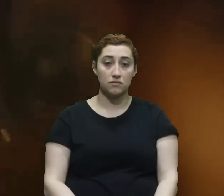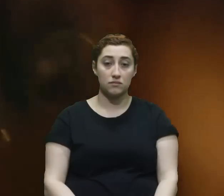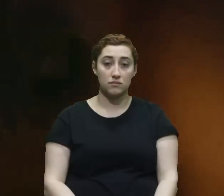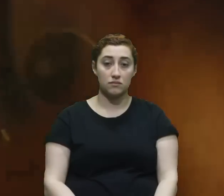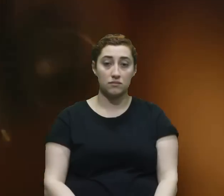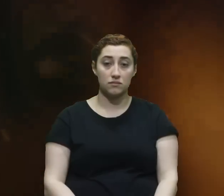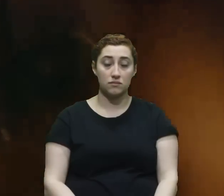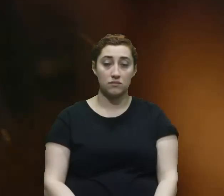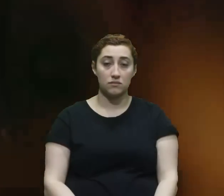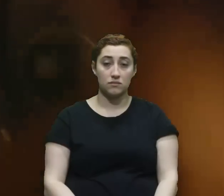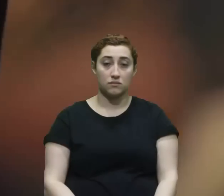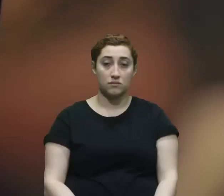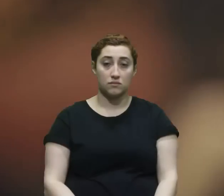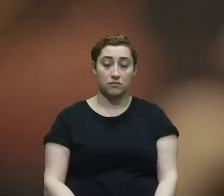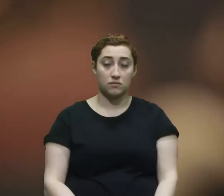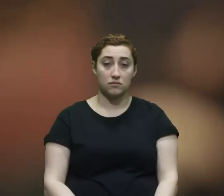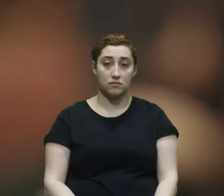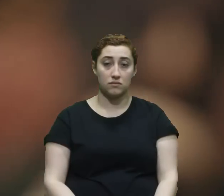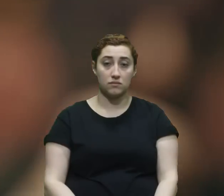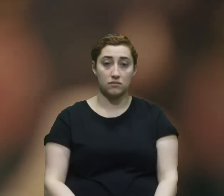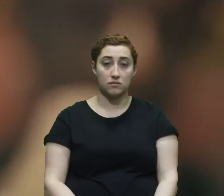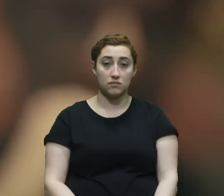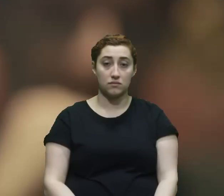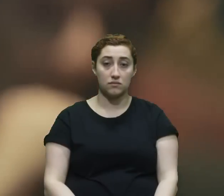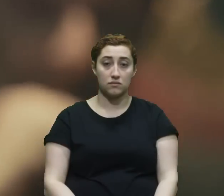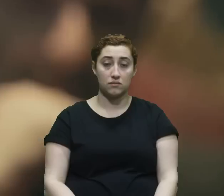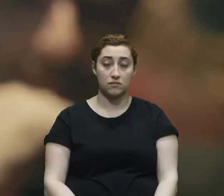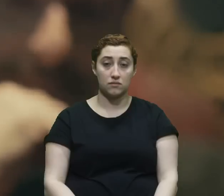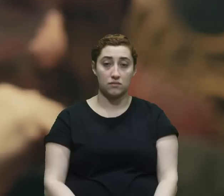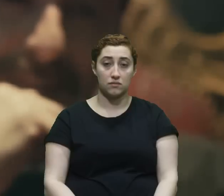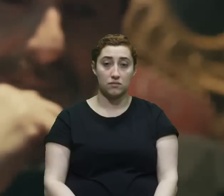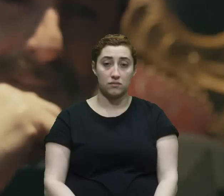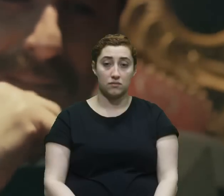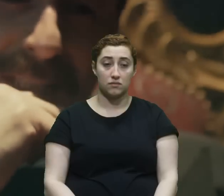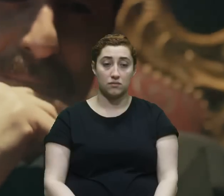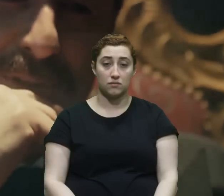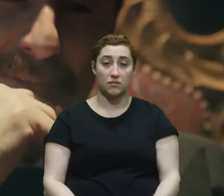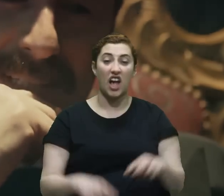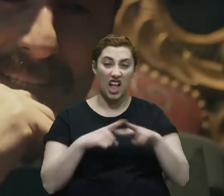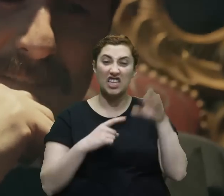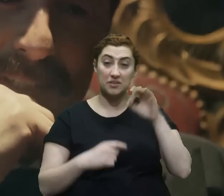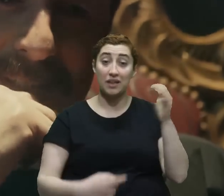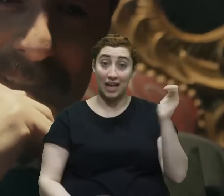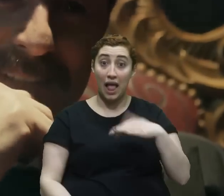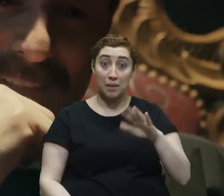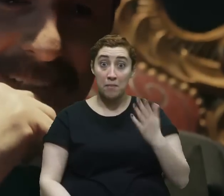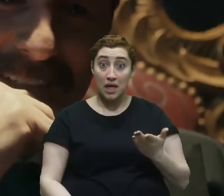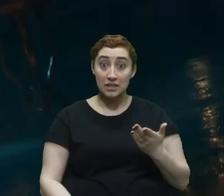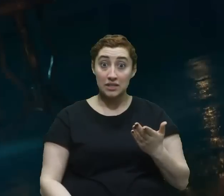Çatlar yavaşça dönmekte. Akbar'ın gergin bakışları Süreyya'da. Ali bu sefer de